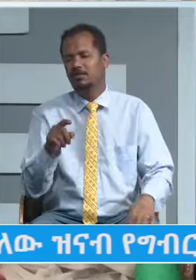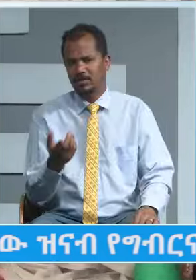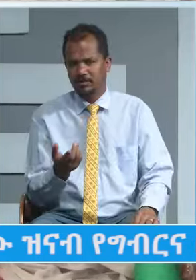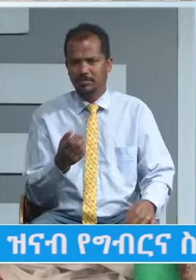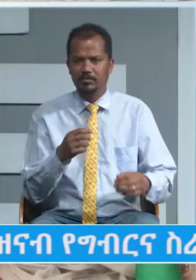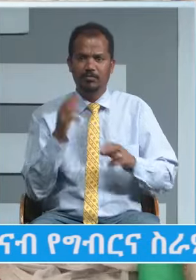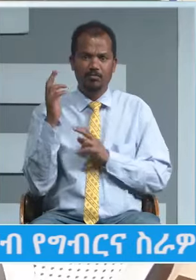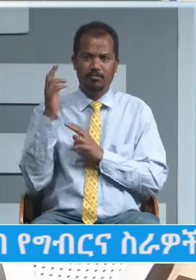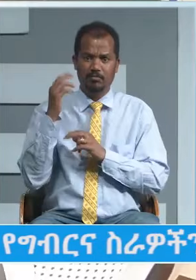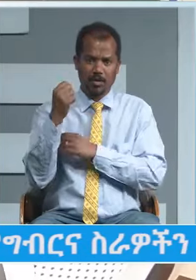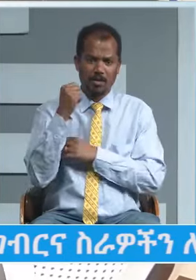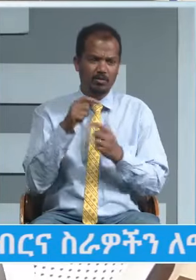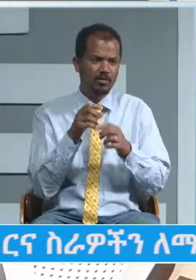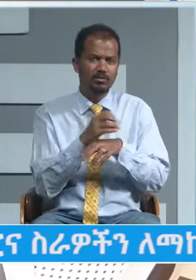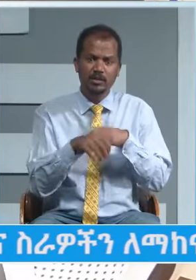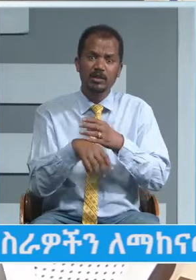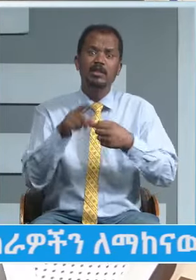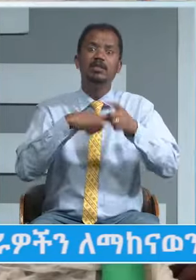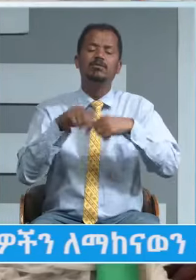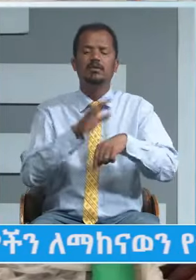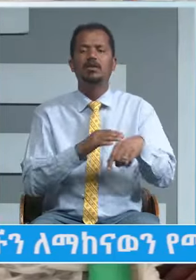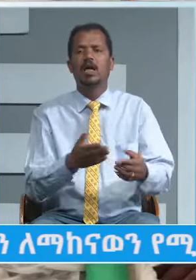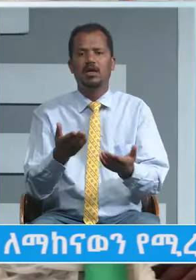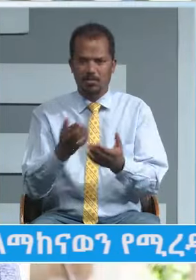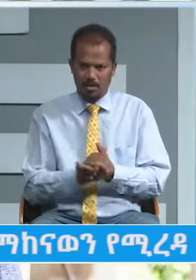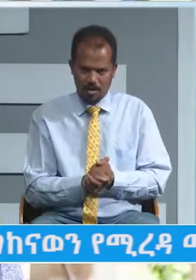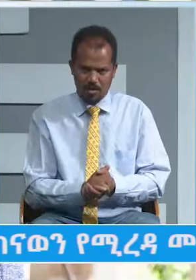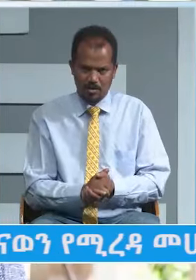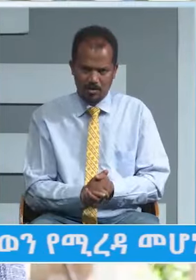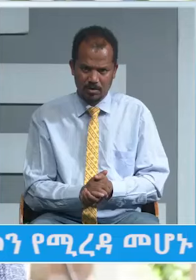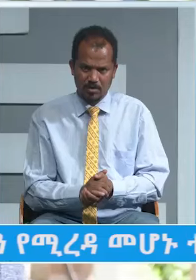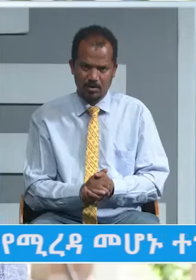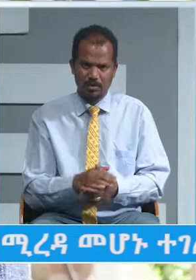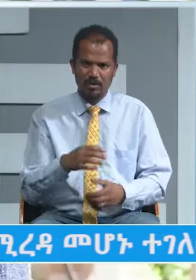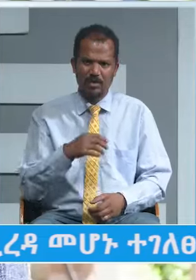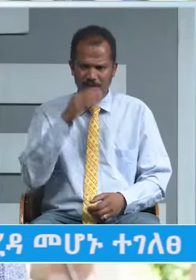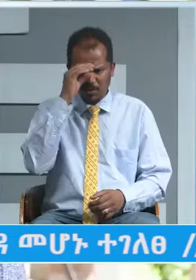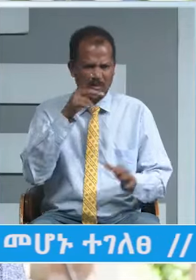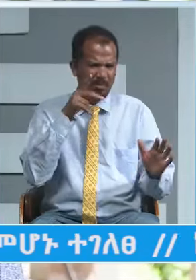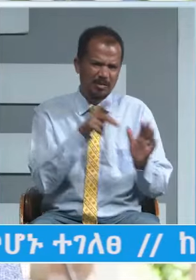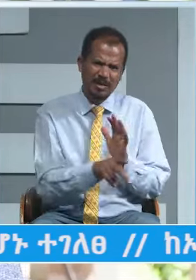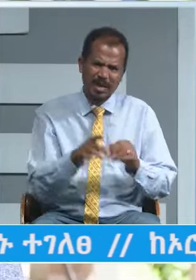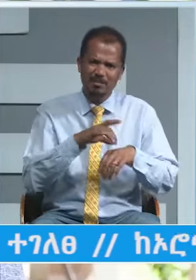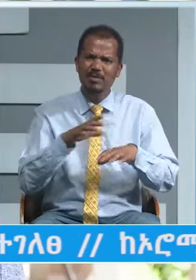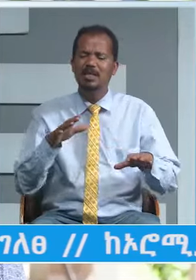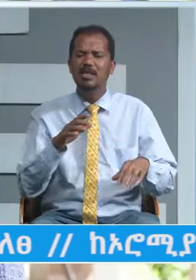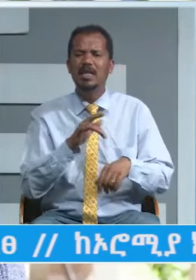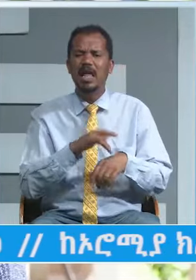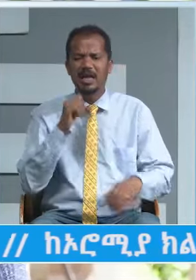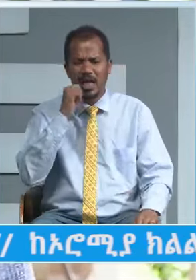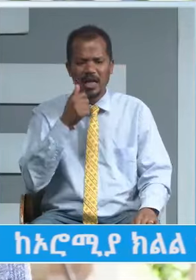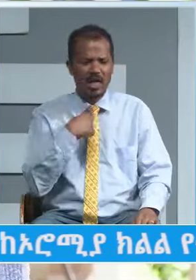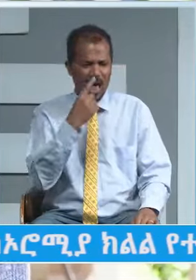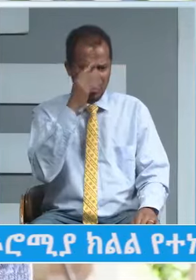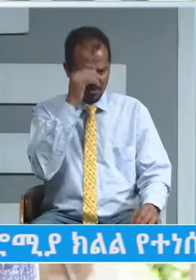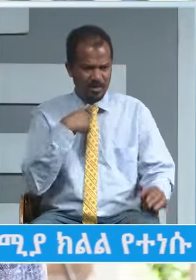እንፈልጋለን። አክለውም ታጣቂ ኃይሎች ወደ ምክክር እንዲመጡ ጥሪ አቅርበዋል። ነፍስ በማጥፋት ምድር ላይ ነገ